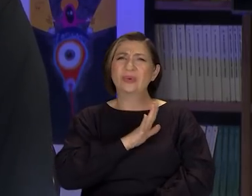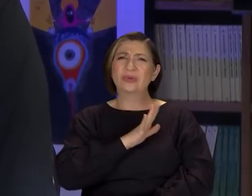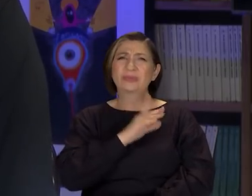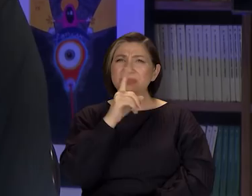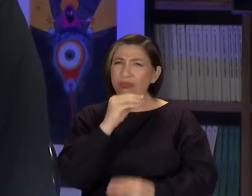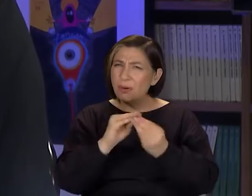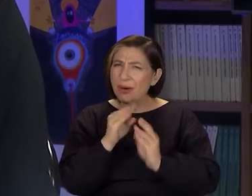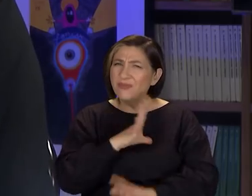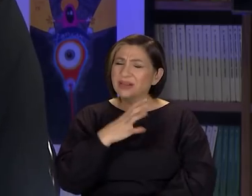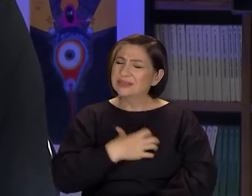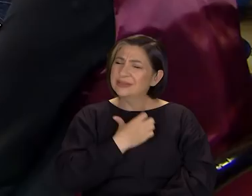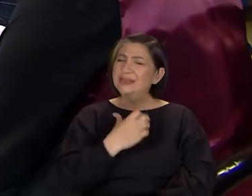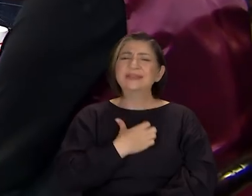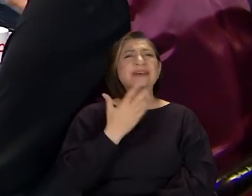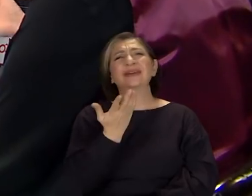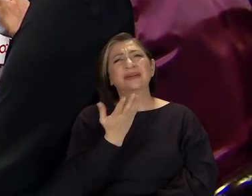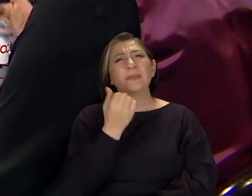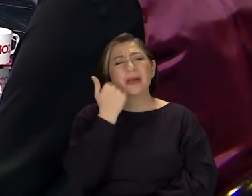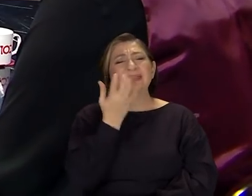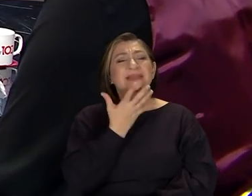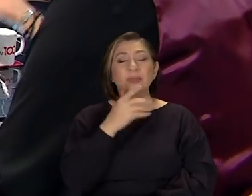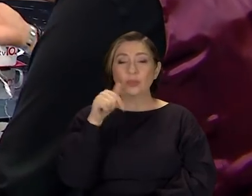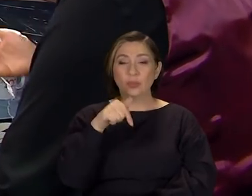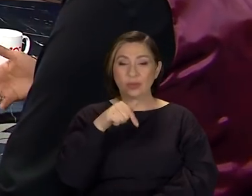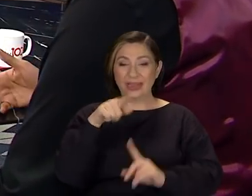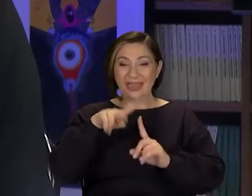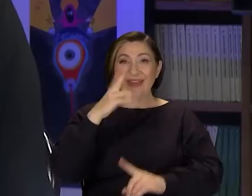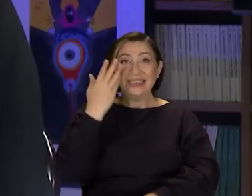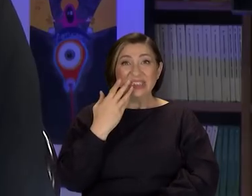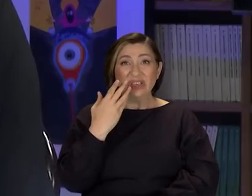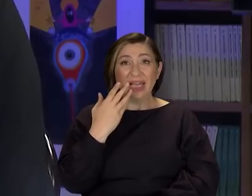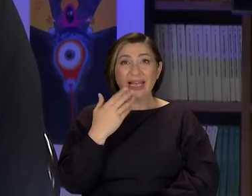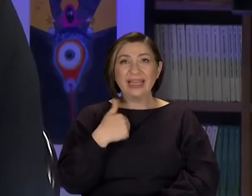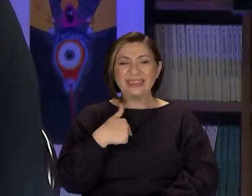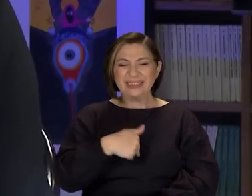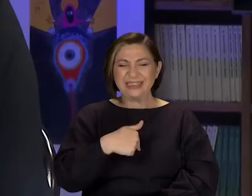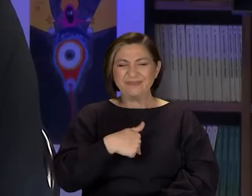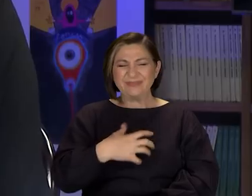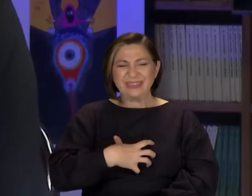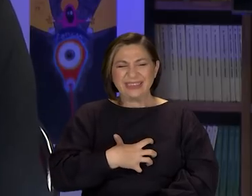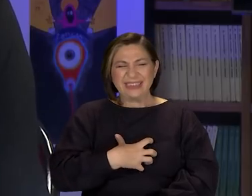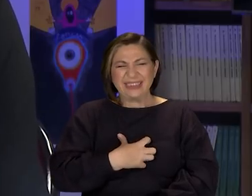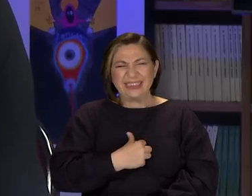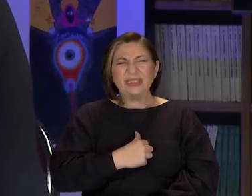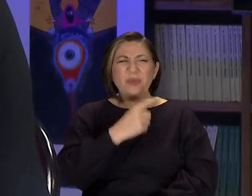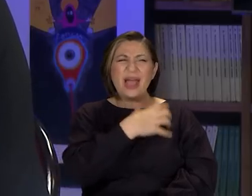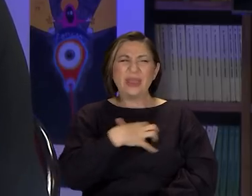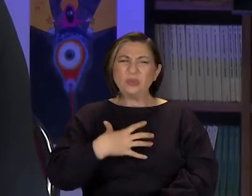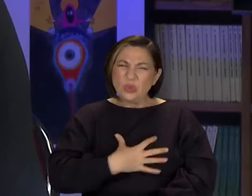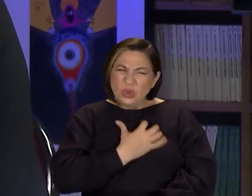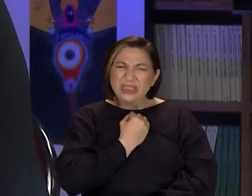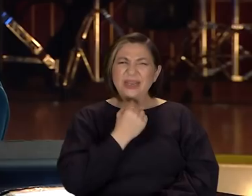derdin mi var diyor. Bir süredir. Şimdi bugün de ya bu programı da izleyecek ya. Ya yine üzülmesin diye ben kestim sakallarımı